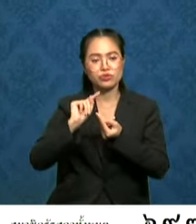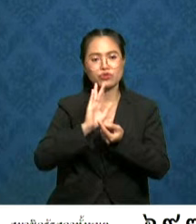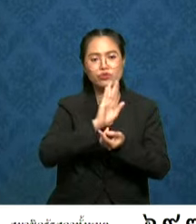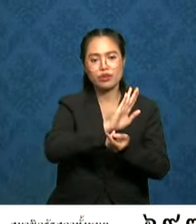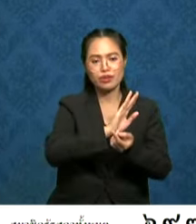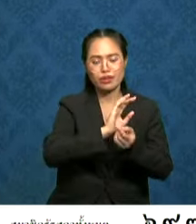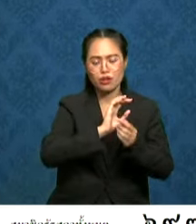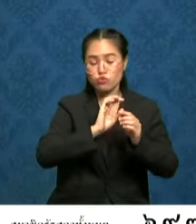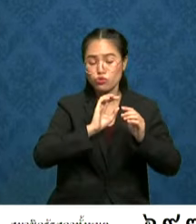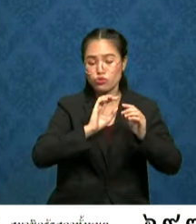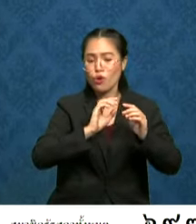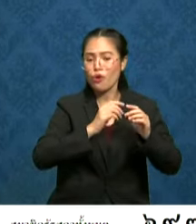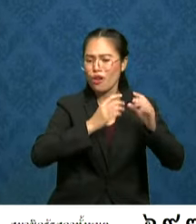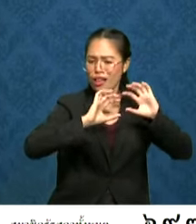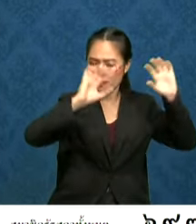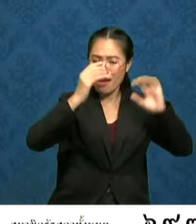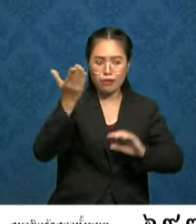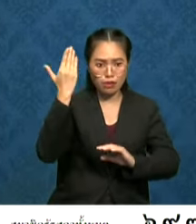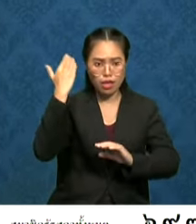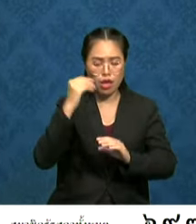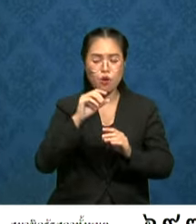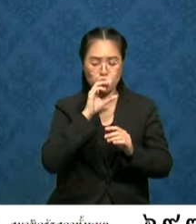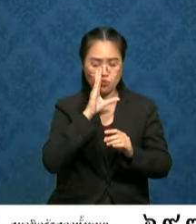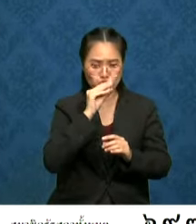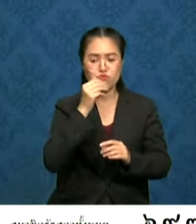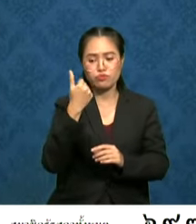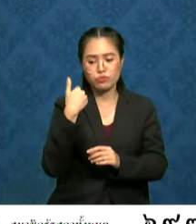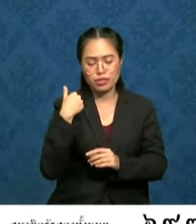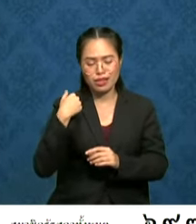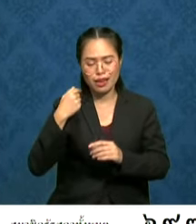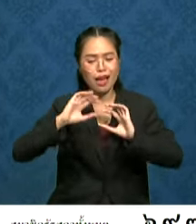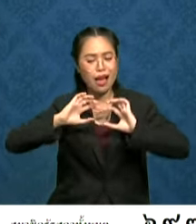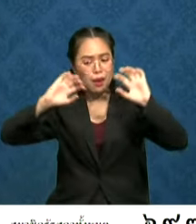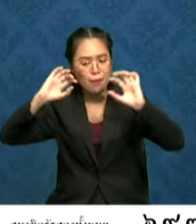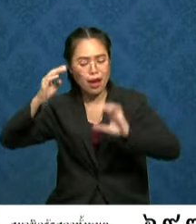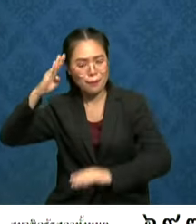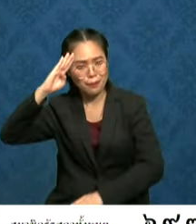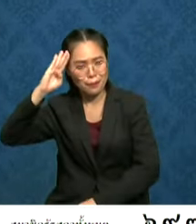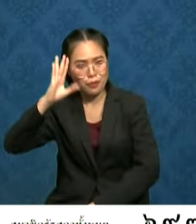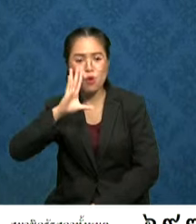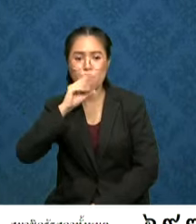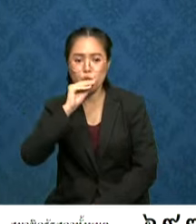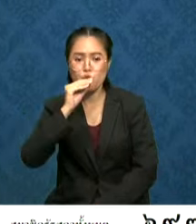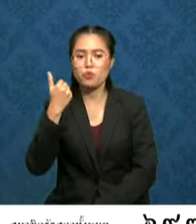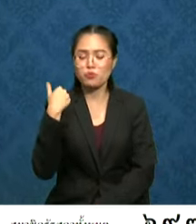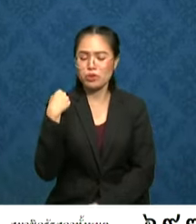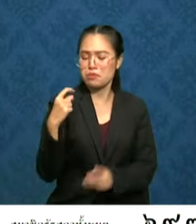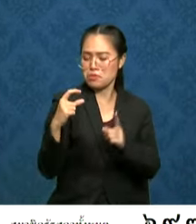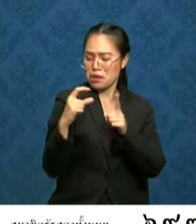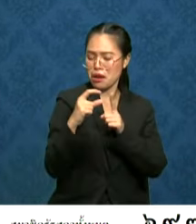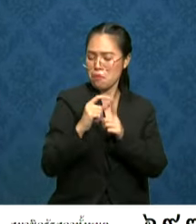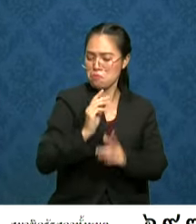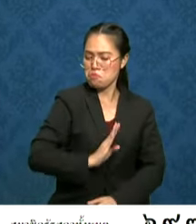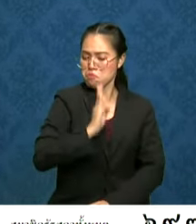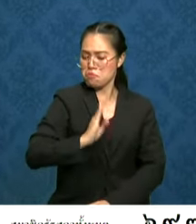าก็พูดรัฐบาลคุณประยุทธ์ก็พูดกันมานานมีแต่คำใหญ่ๆโตๆ